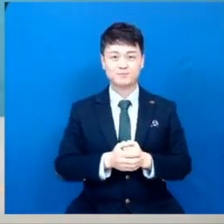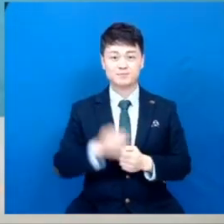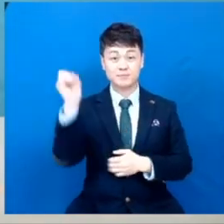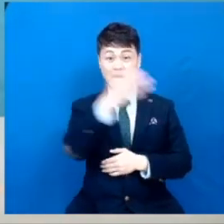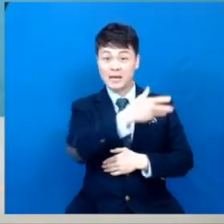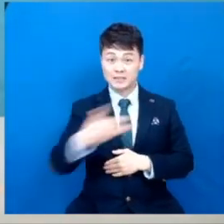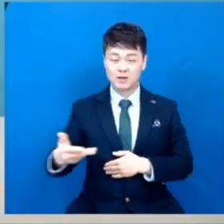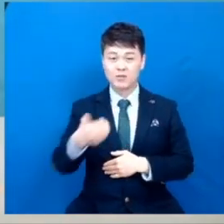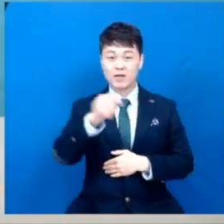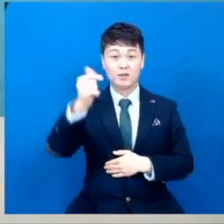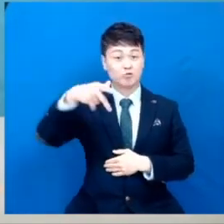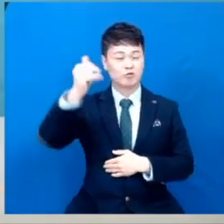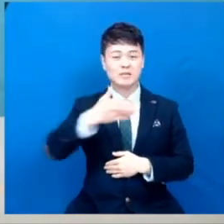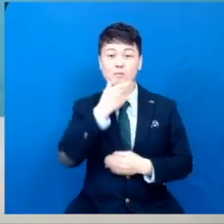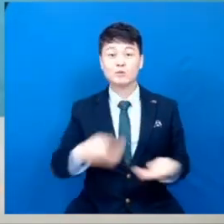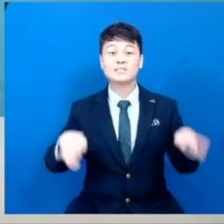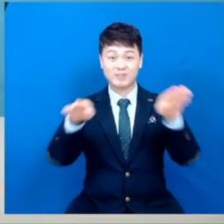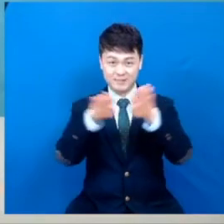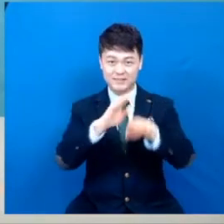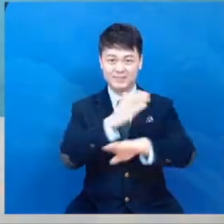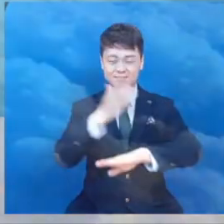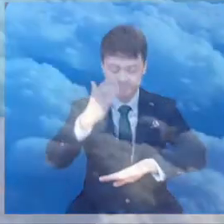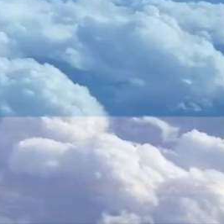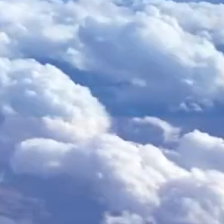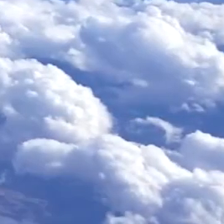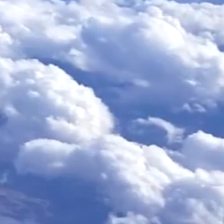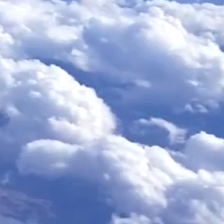해누리 복지관이 얻습니다 감사합니다